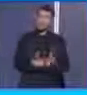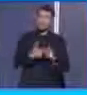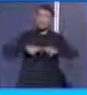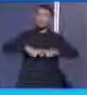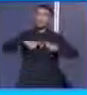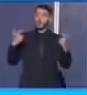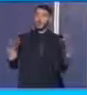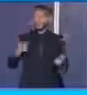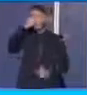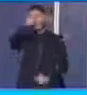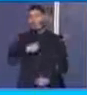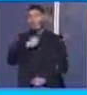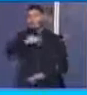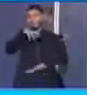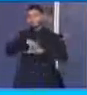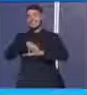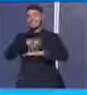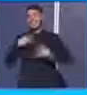την εκκλησία.